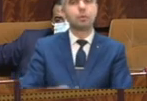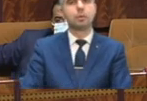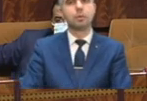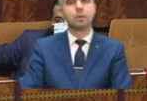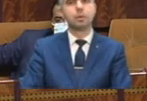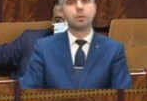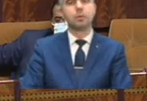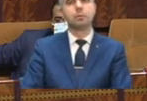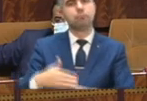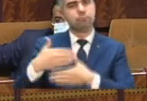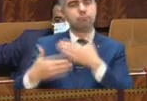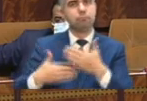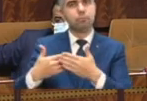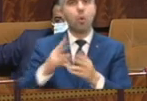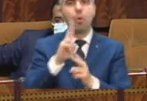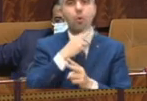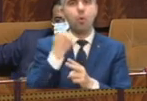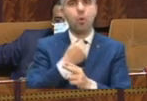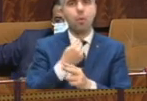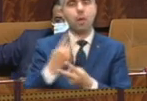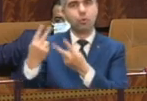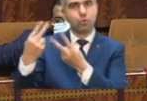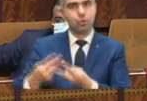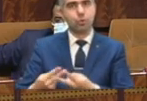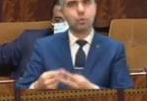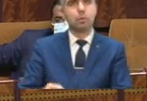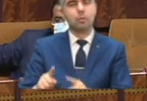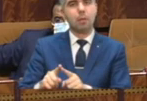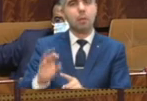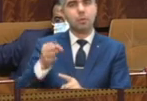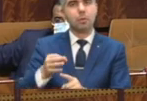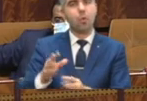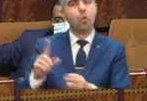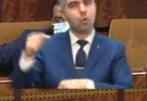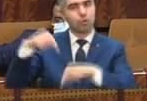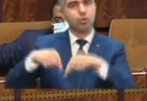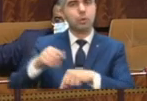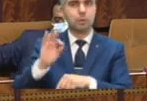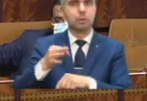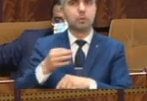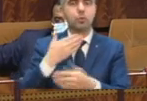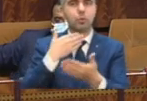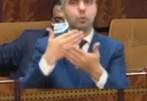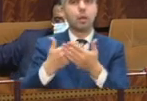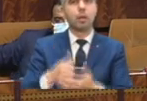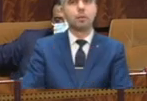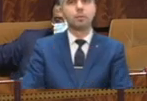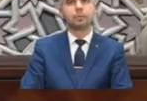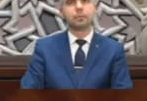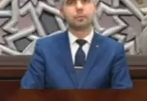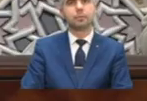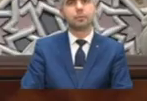نرفعوا الجلسة حتى تكون الحكومة مستعدة باش تجي وغادي نرجعوا حتى حنا. شكرا. تفضل السيد